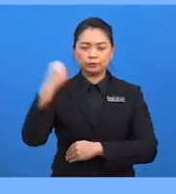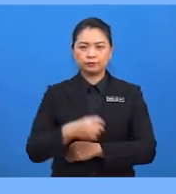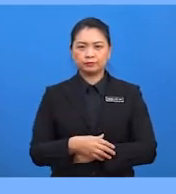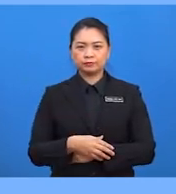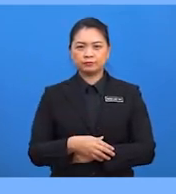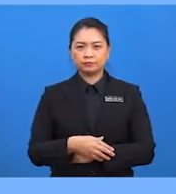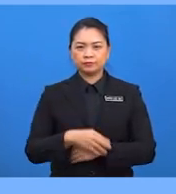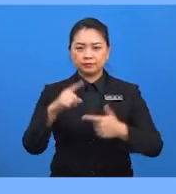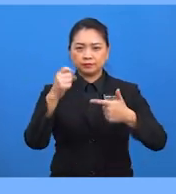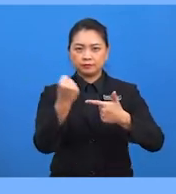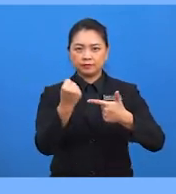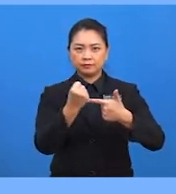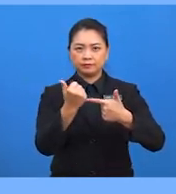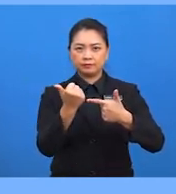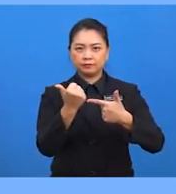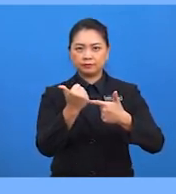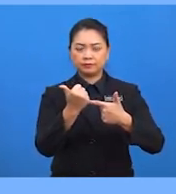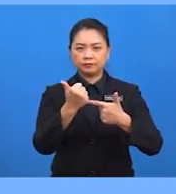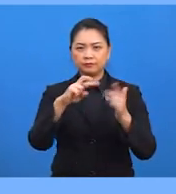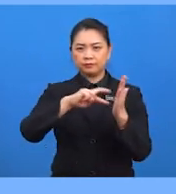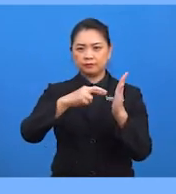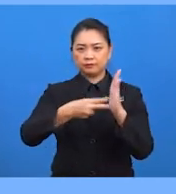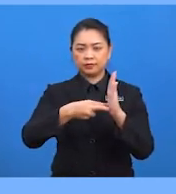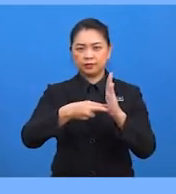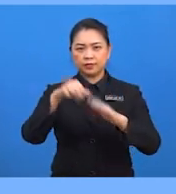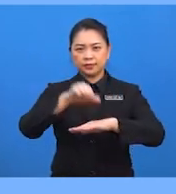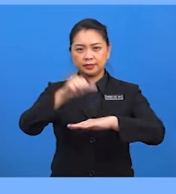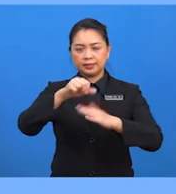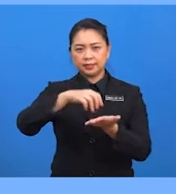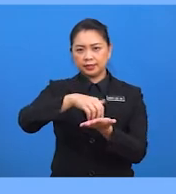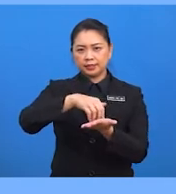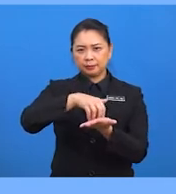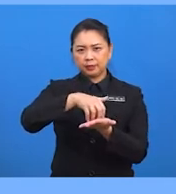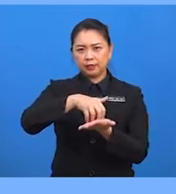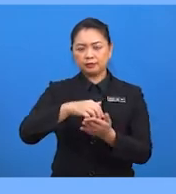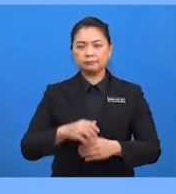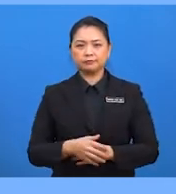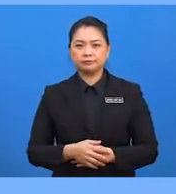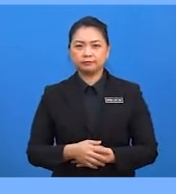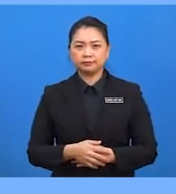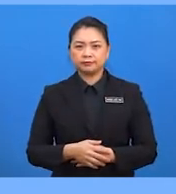kuat. Kedua, menyatakan maksud asid lemah.